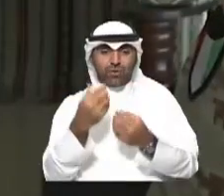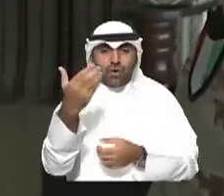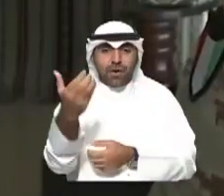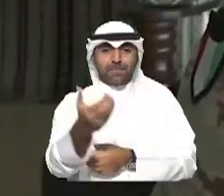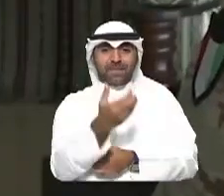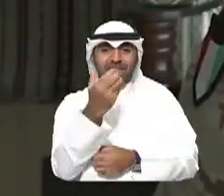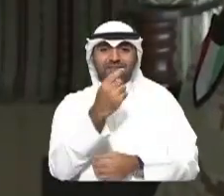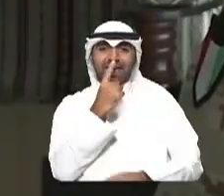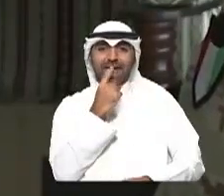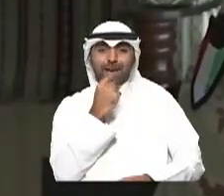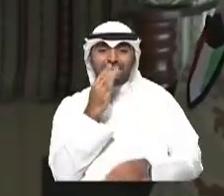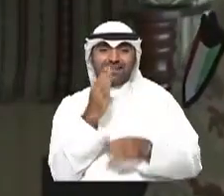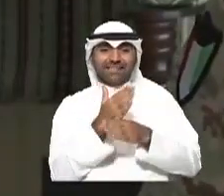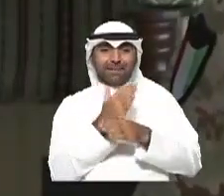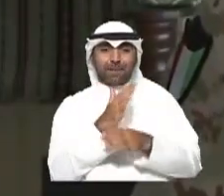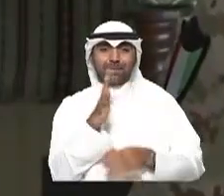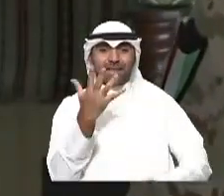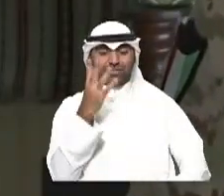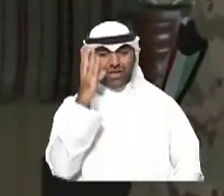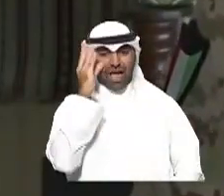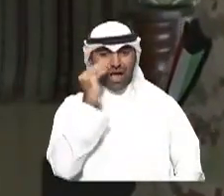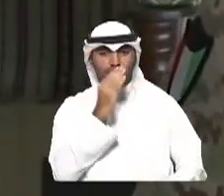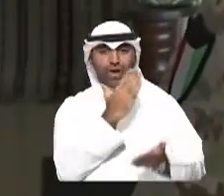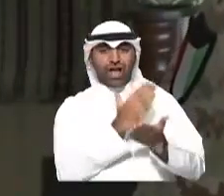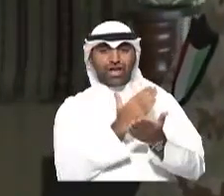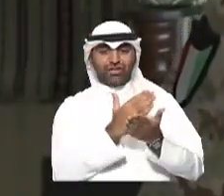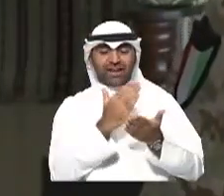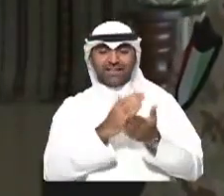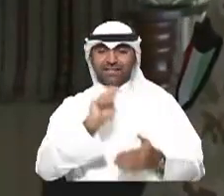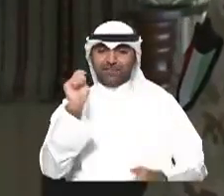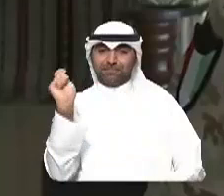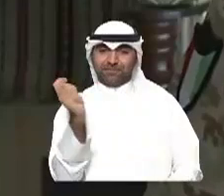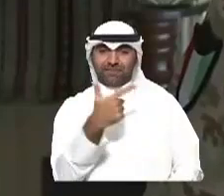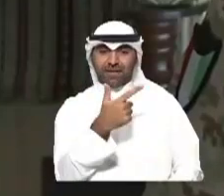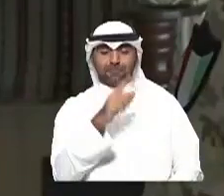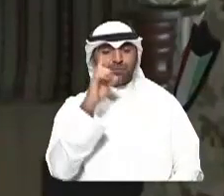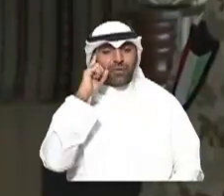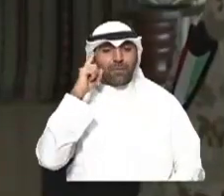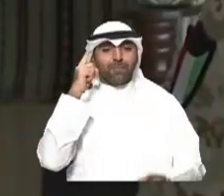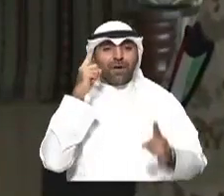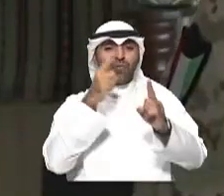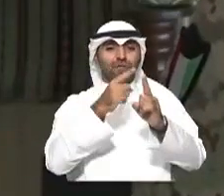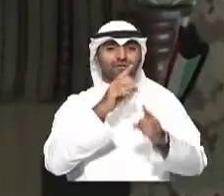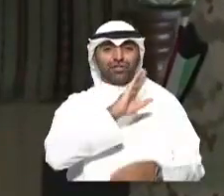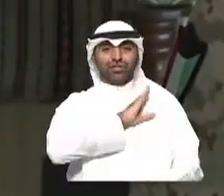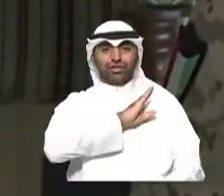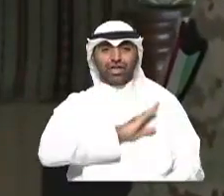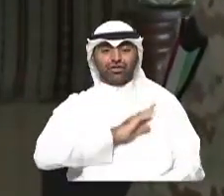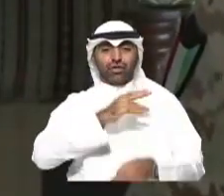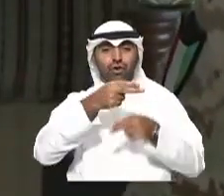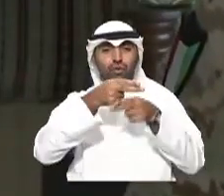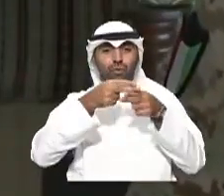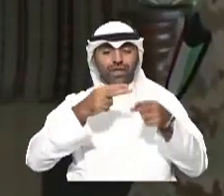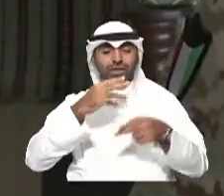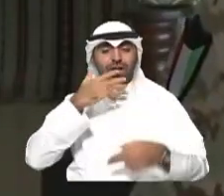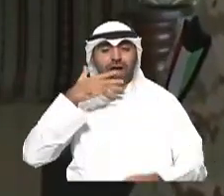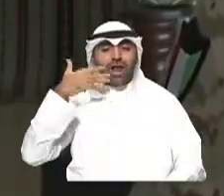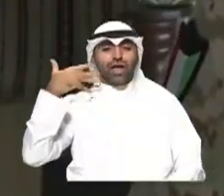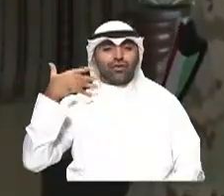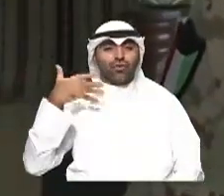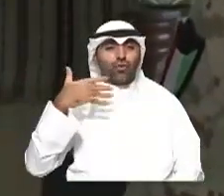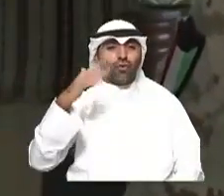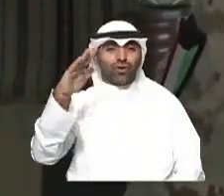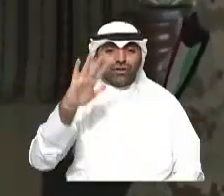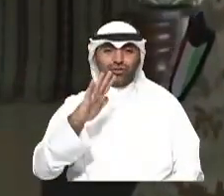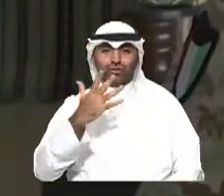وقوة الجوية دائما سباقة في المشاركات وتدليل العقوبات لإنجاح